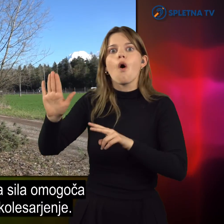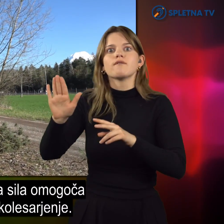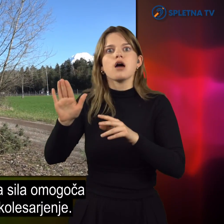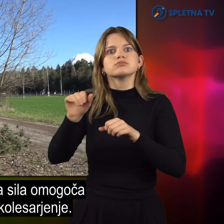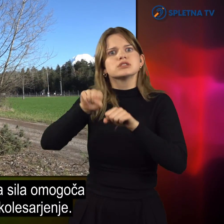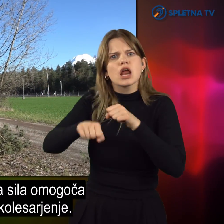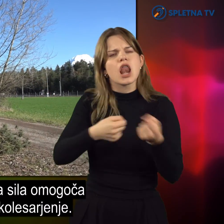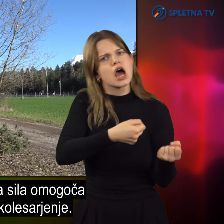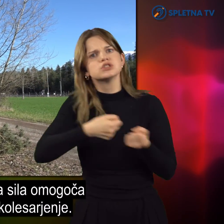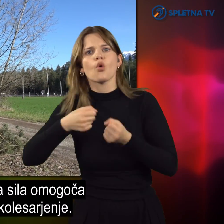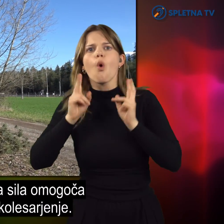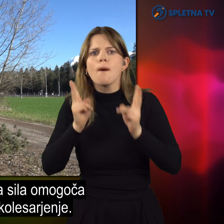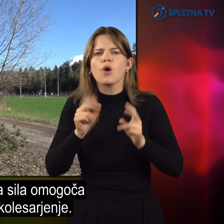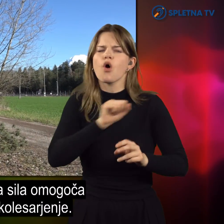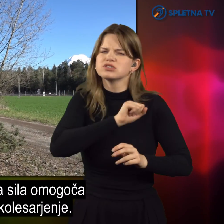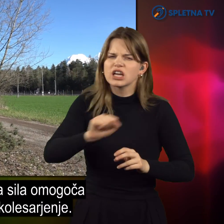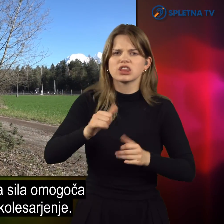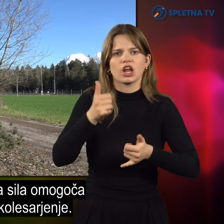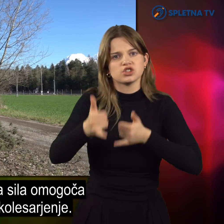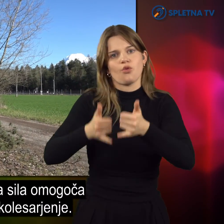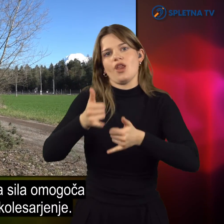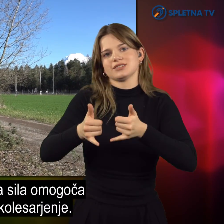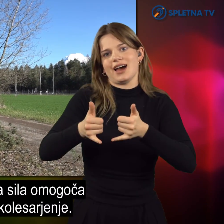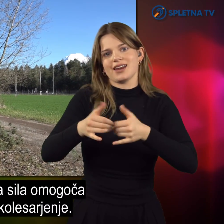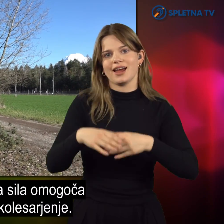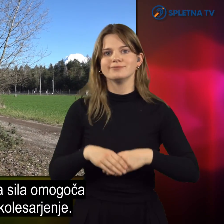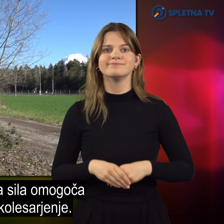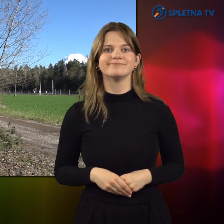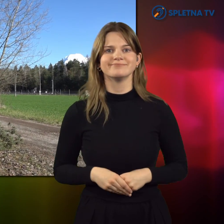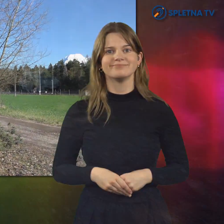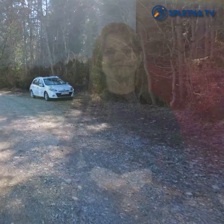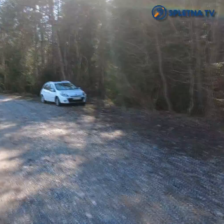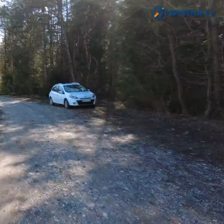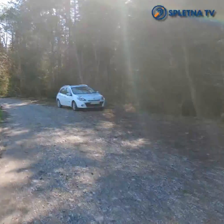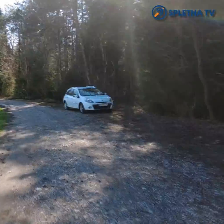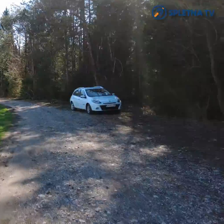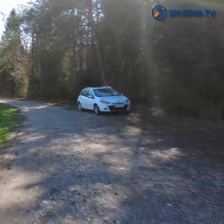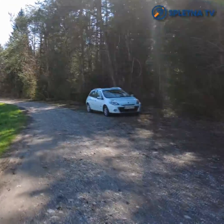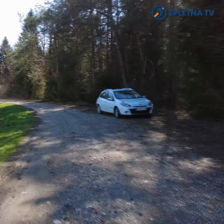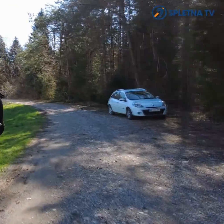da njegova sila omogoča hitrejše kolesarjenje.